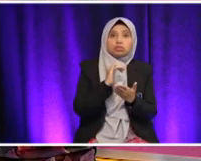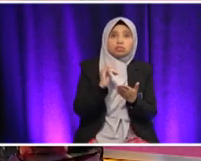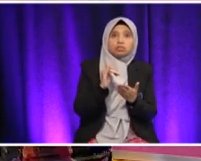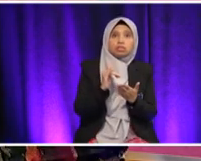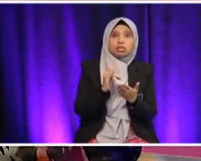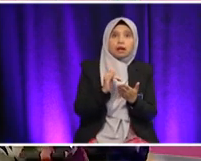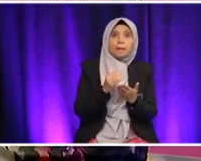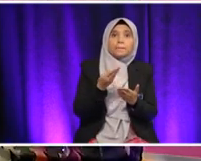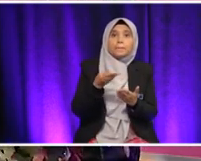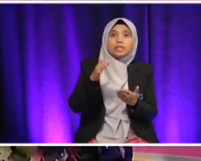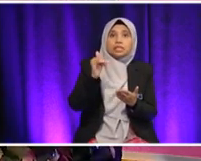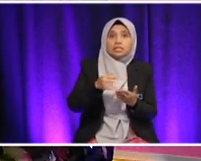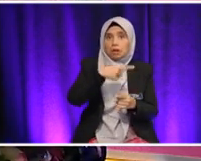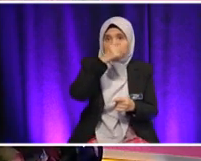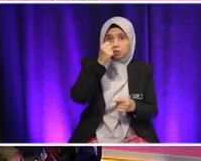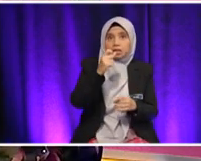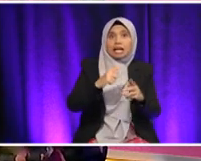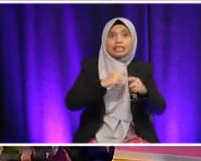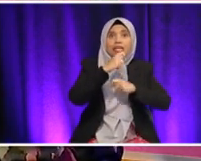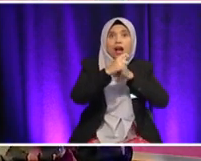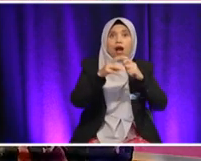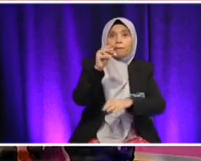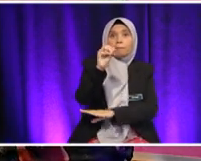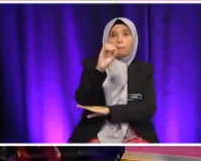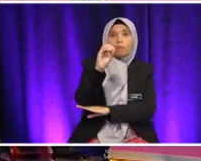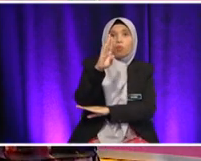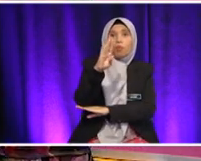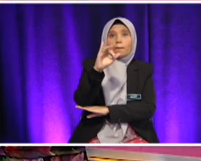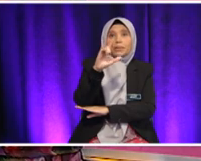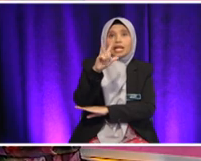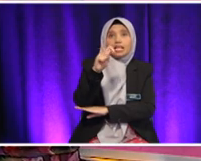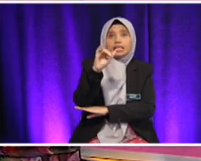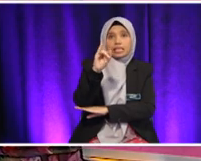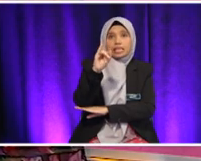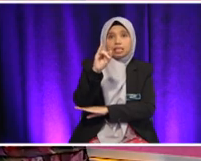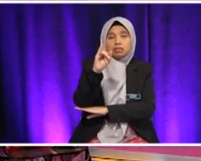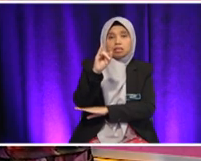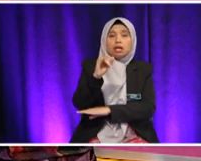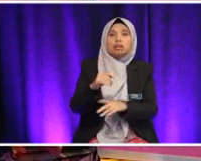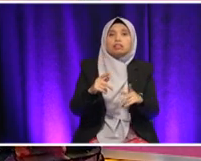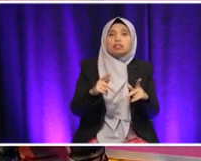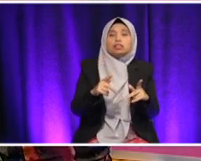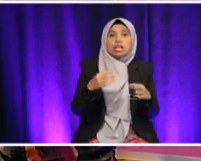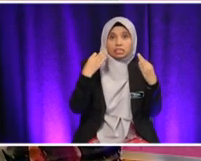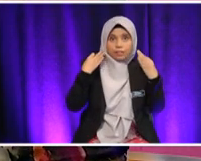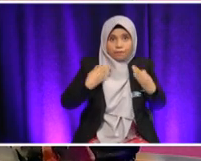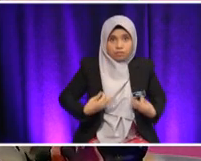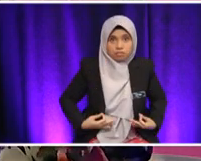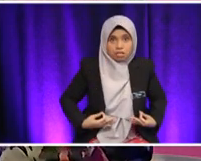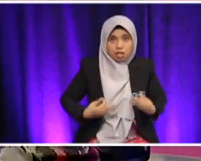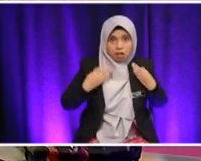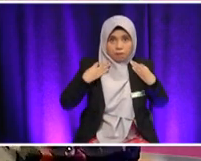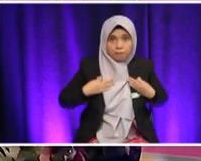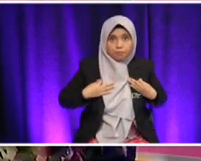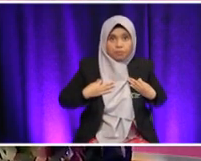yang mempengaruhi tahap mobility Oke ada tapi kalau dari segi fisika adalah